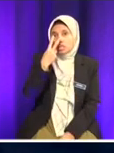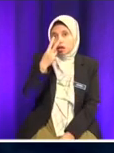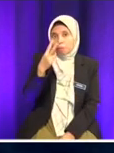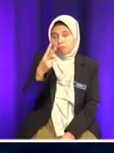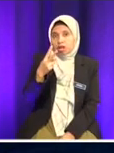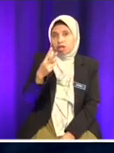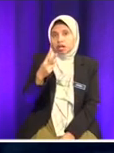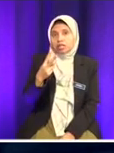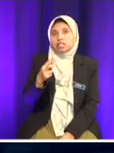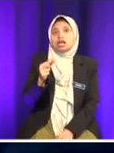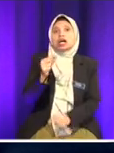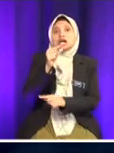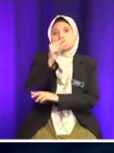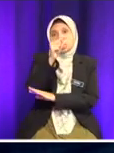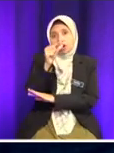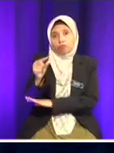mengembang